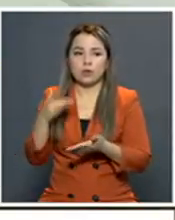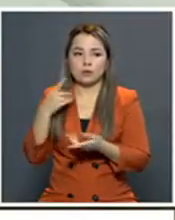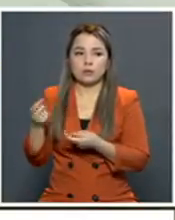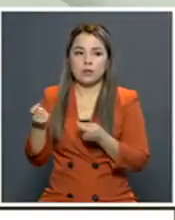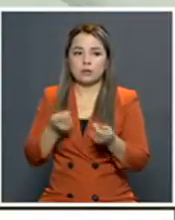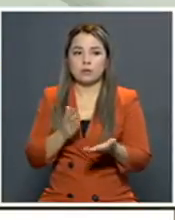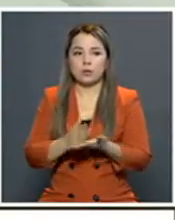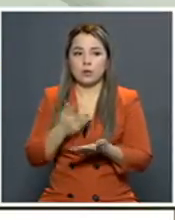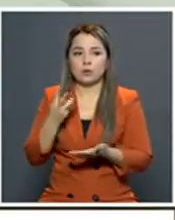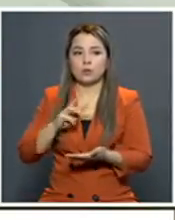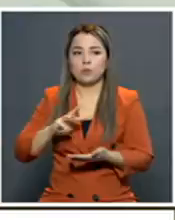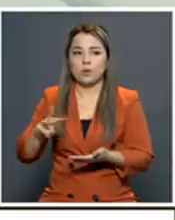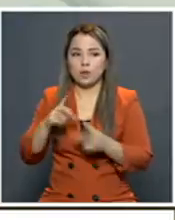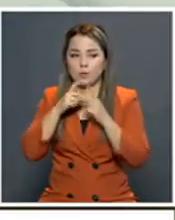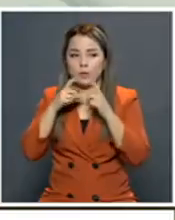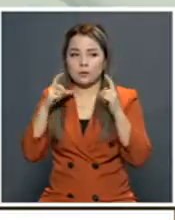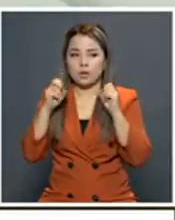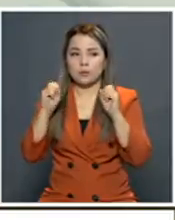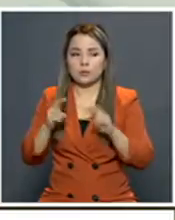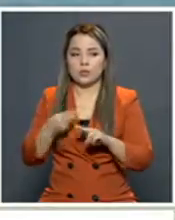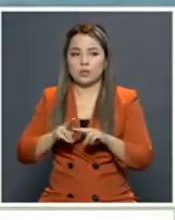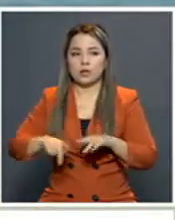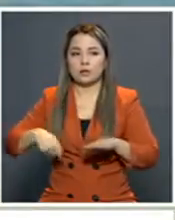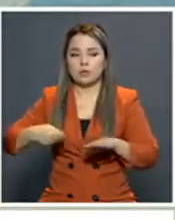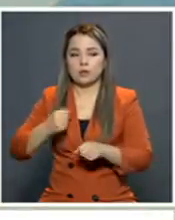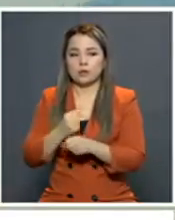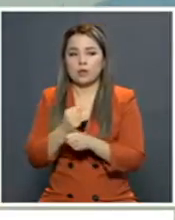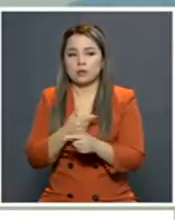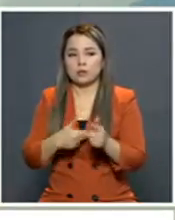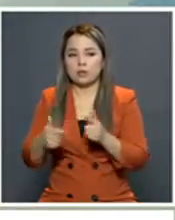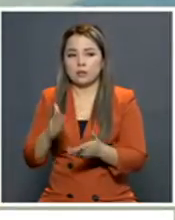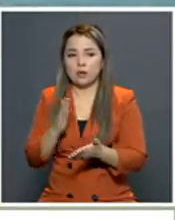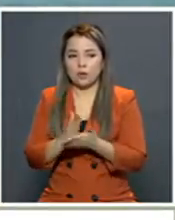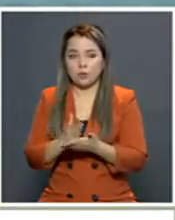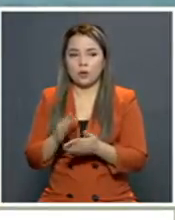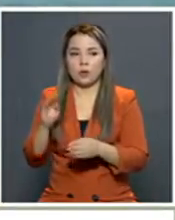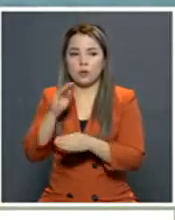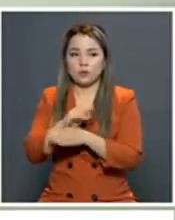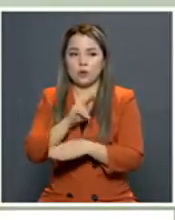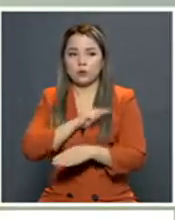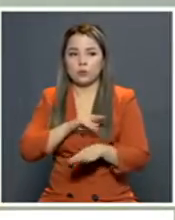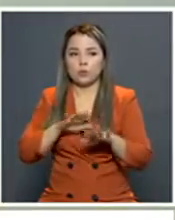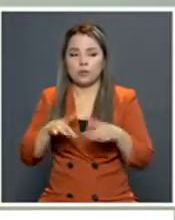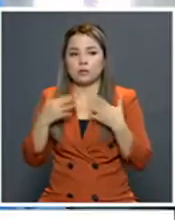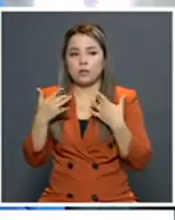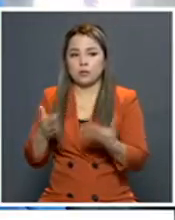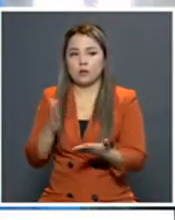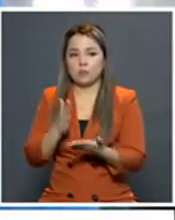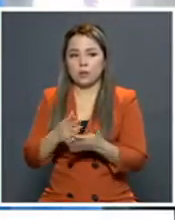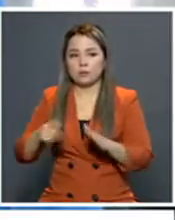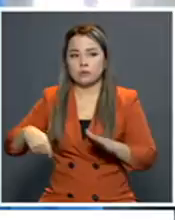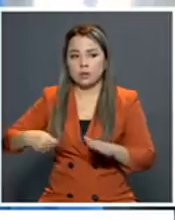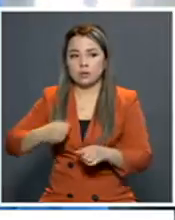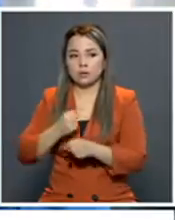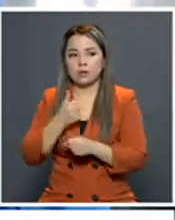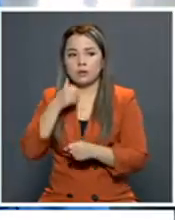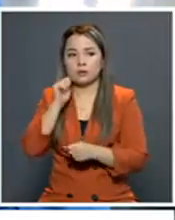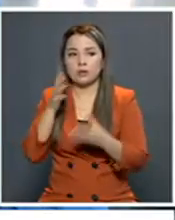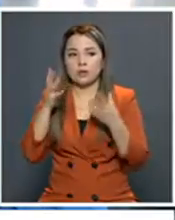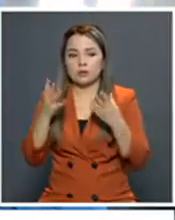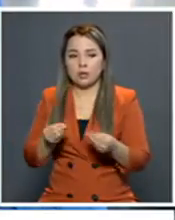3 миллион маска тігетін мата бар. Сондықтан қосымша жұмыс орындарын ашу көзделген. Осы масканы кешеден